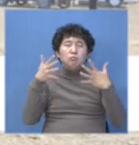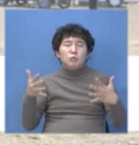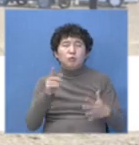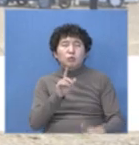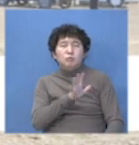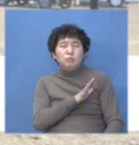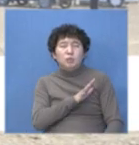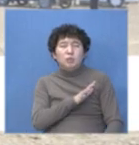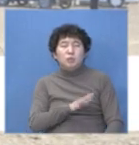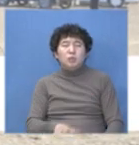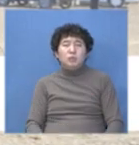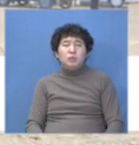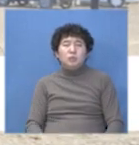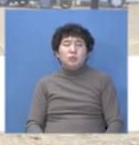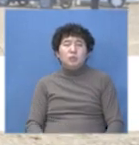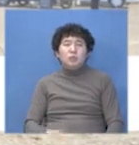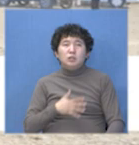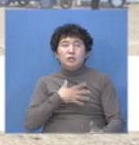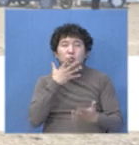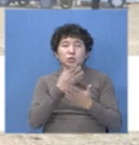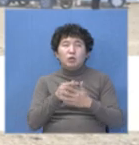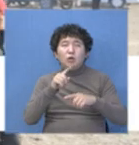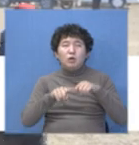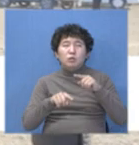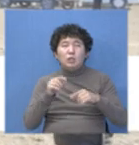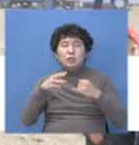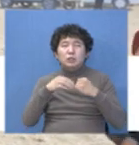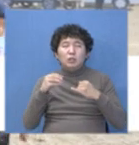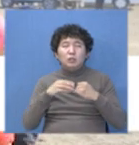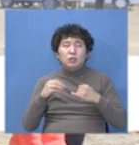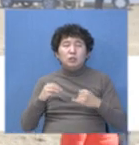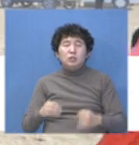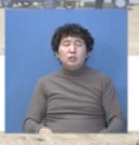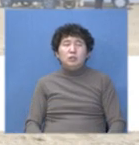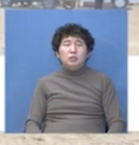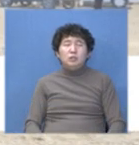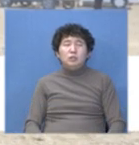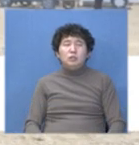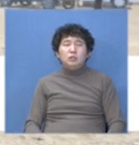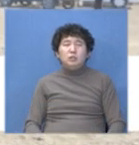Біз қайда жүрсек те осы өз туған жеріміз, еліміз деп осылай